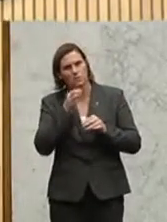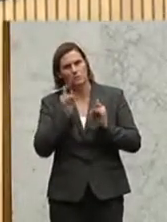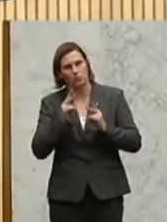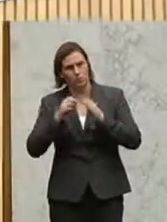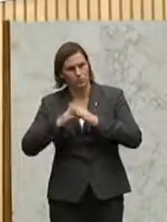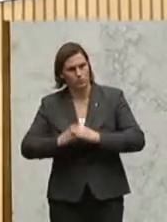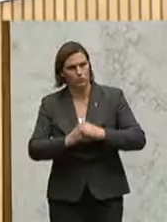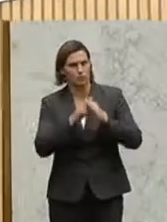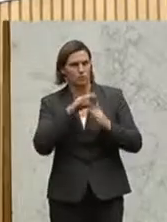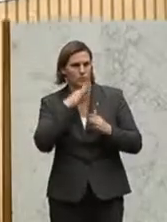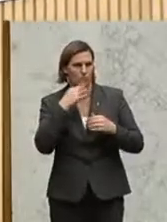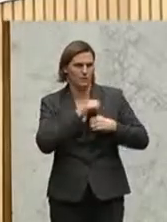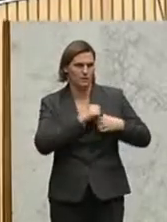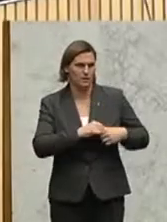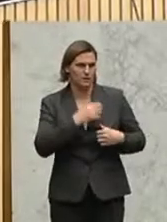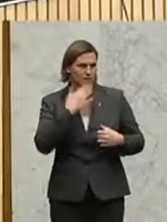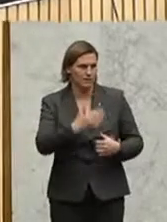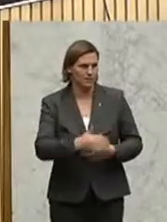bestmögliche Unterstützung. Vielen herzlichen Dank.